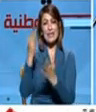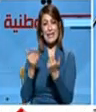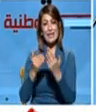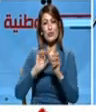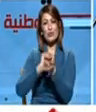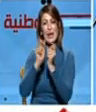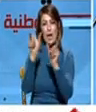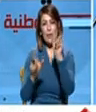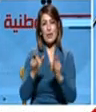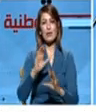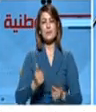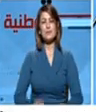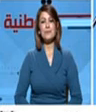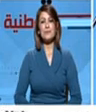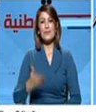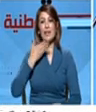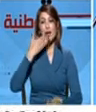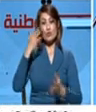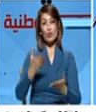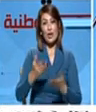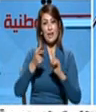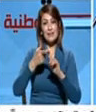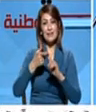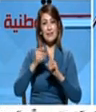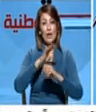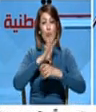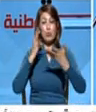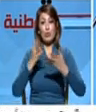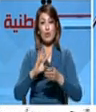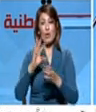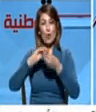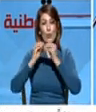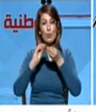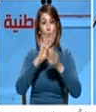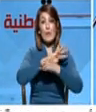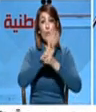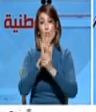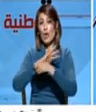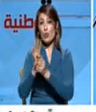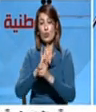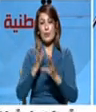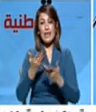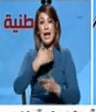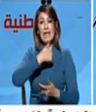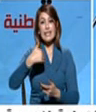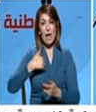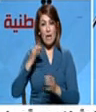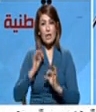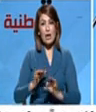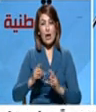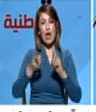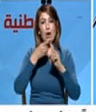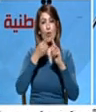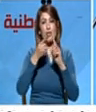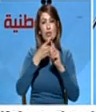فيك بالنسبه لل تداعيات فيروس كورونا من تداعيات الصحيه على مستوى ما تفقدين ارواح بشريه وان شاء